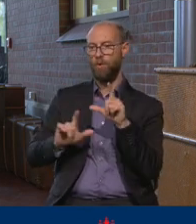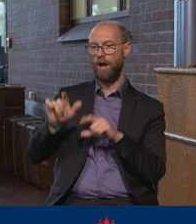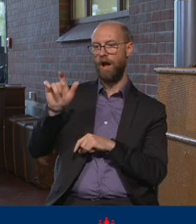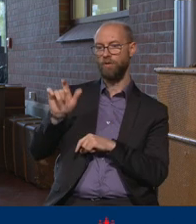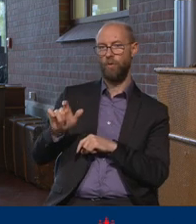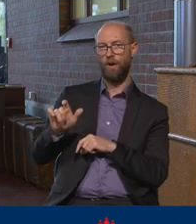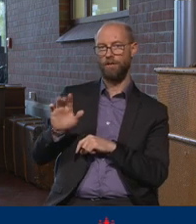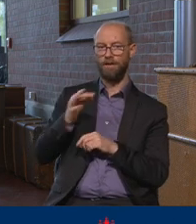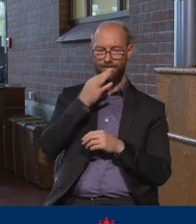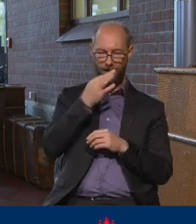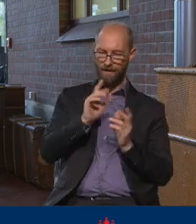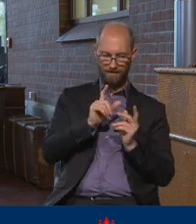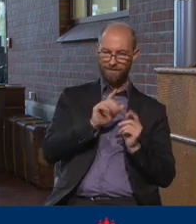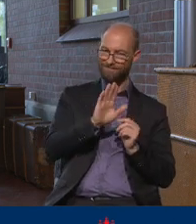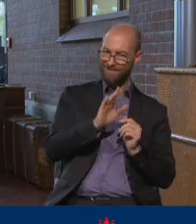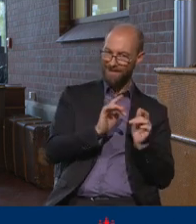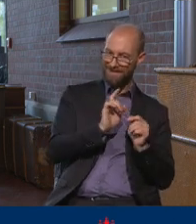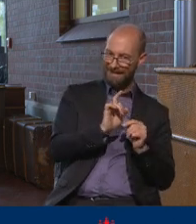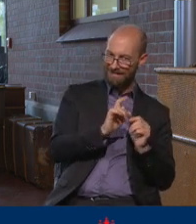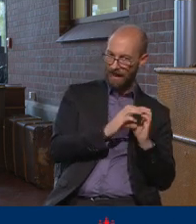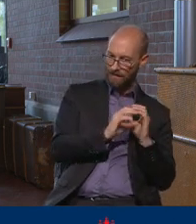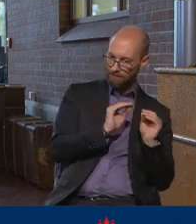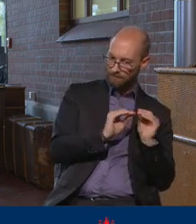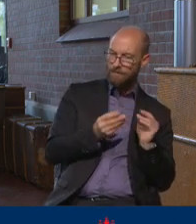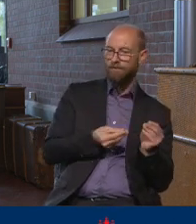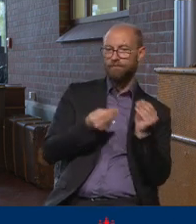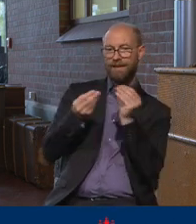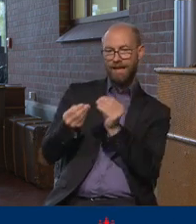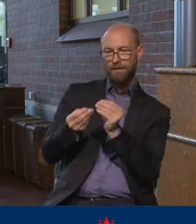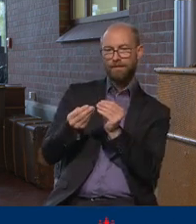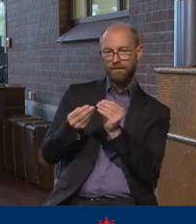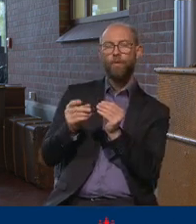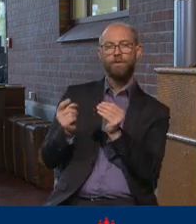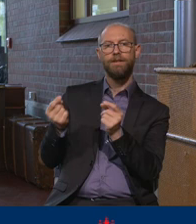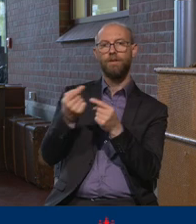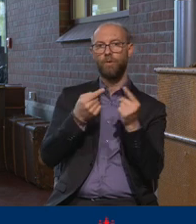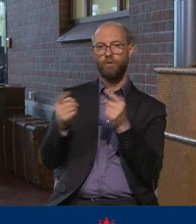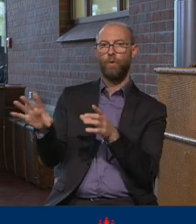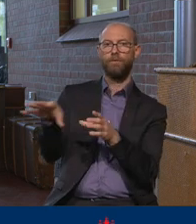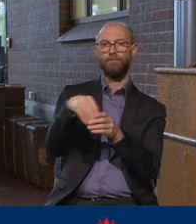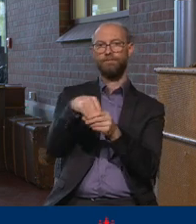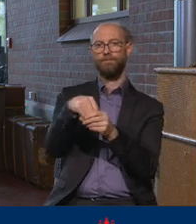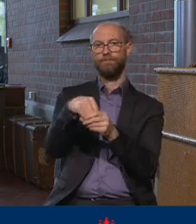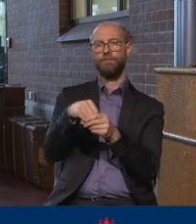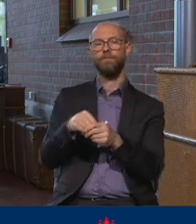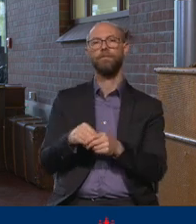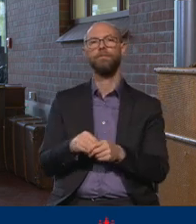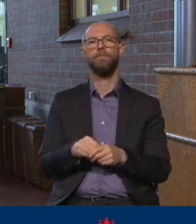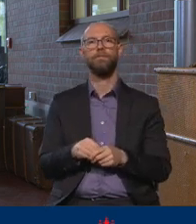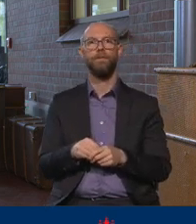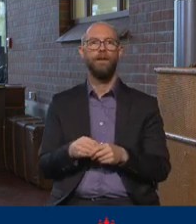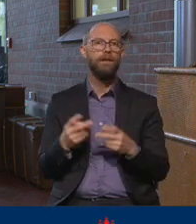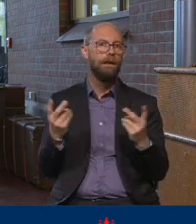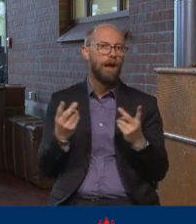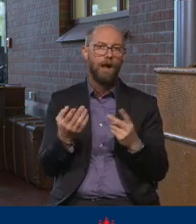weitergegeben und fließen in die diskussion mit ein und vor mir der sehr herzliche wunsch von wo immer